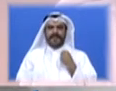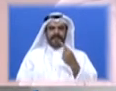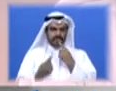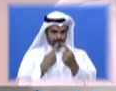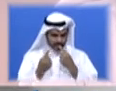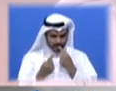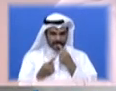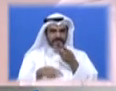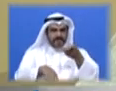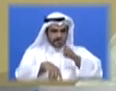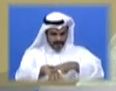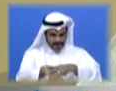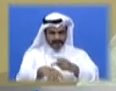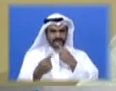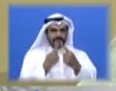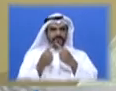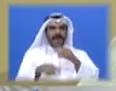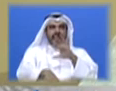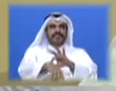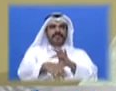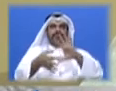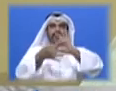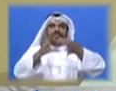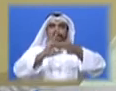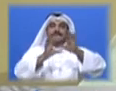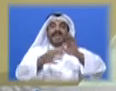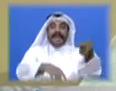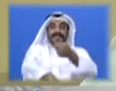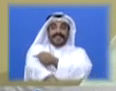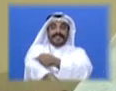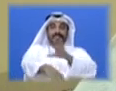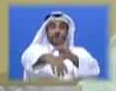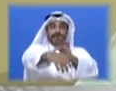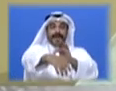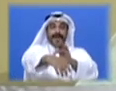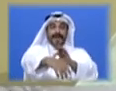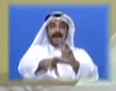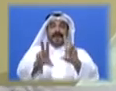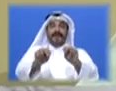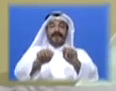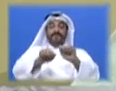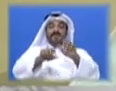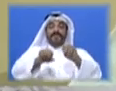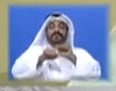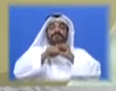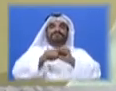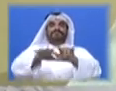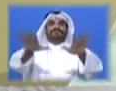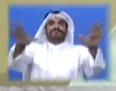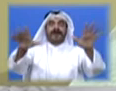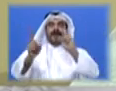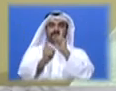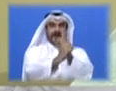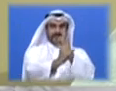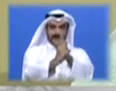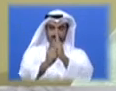من باب التواصل مع الأطباء. الجمعية الطبية لا شك في دار الأطباء تعتبر منصة يلتقي فيها أجيال،